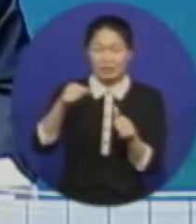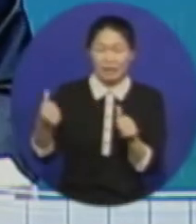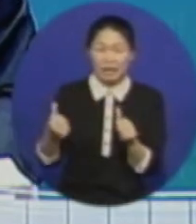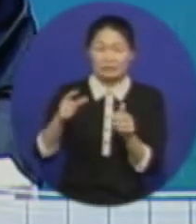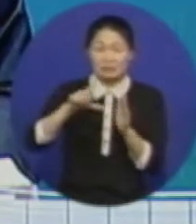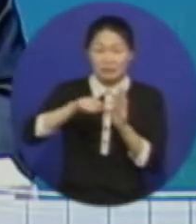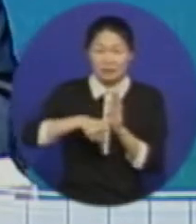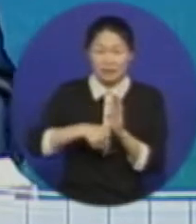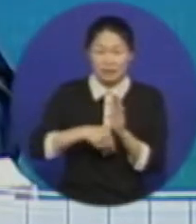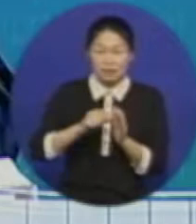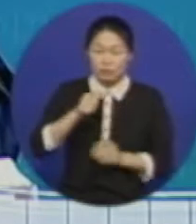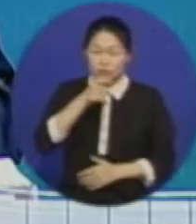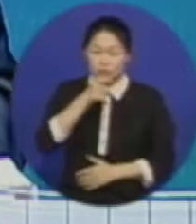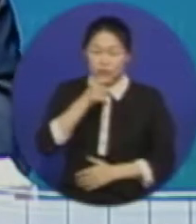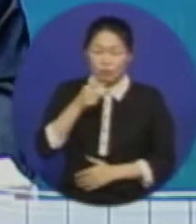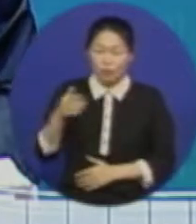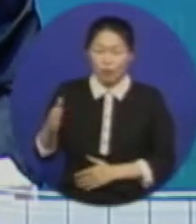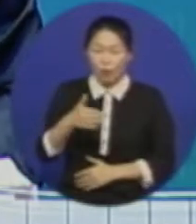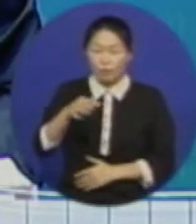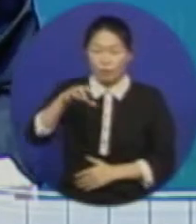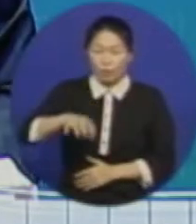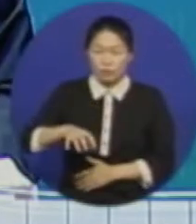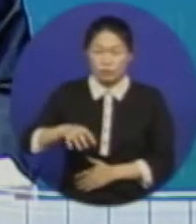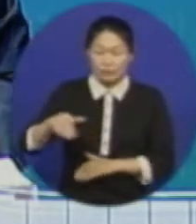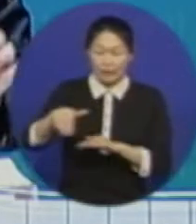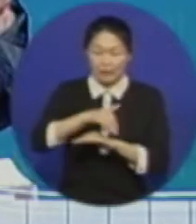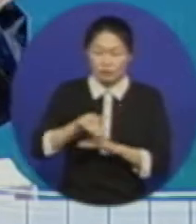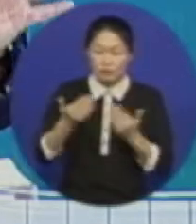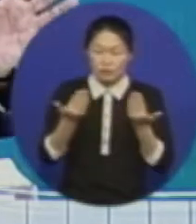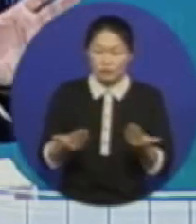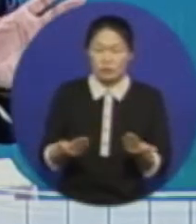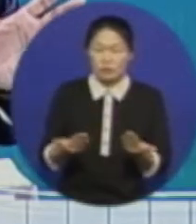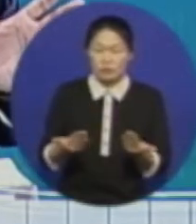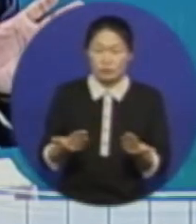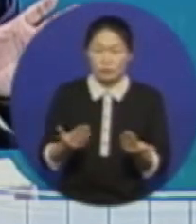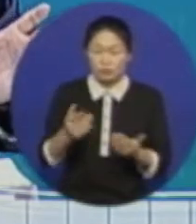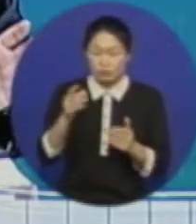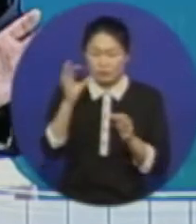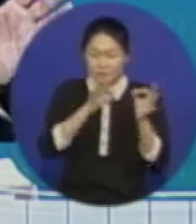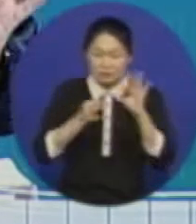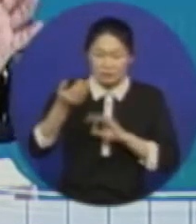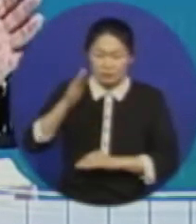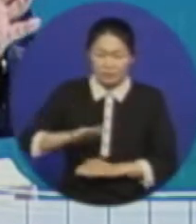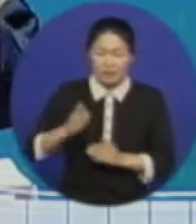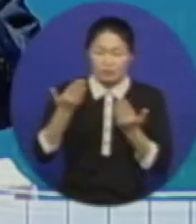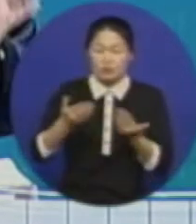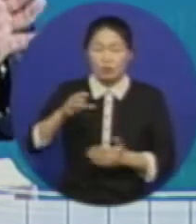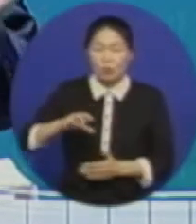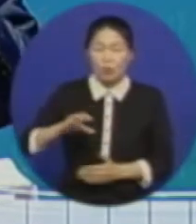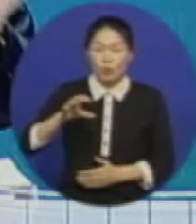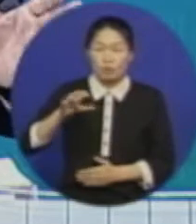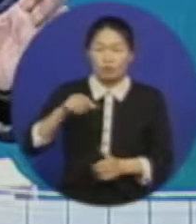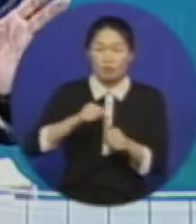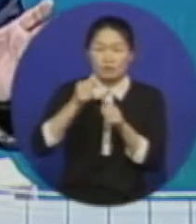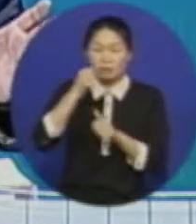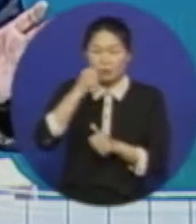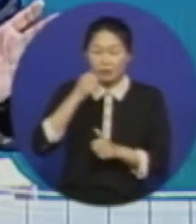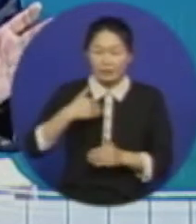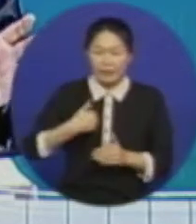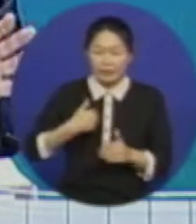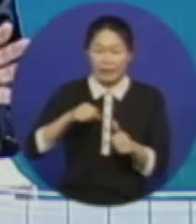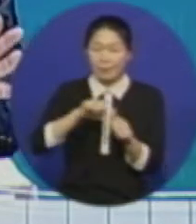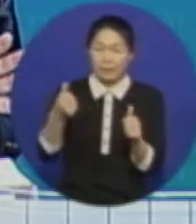물 없는 곳으로 다니며 쉬기를 구하되 줄 것을 얻지 못하고 이 이르되 내가 나온 내 집으로 돌아가리라